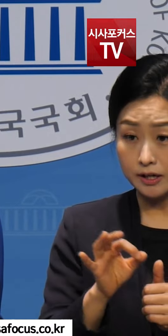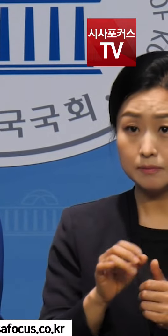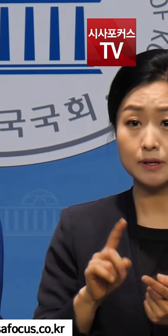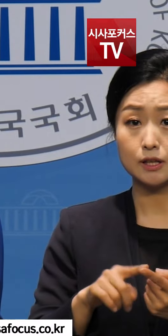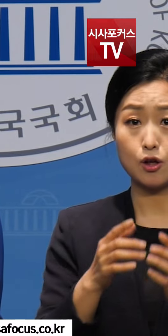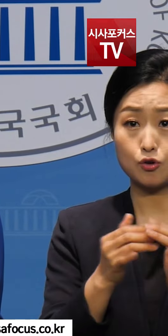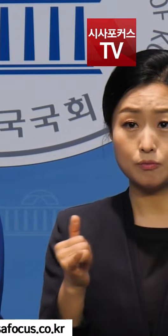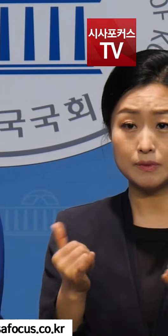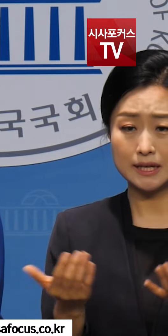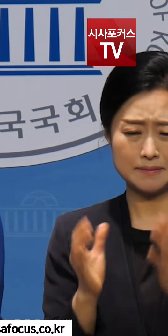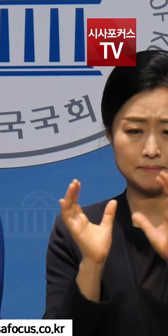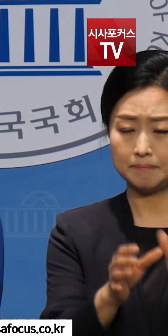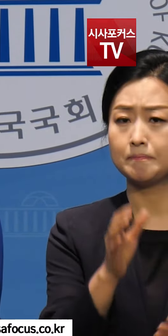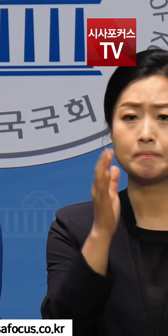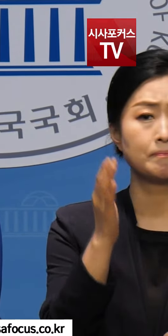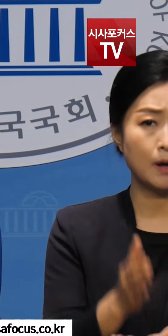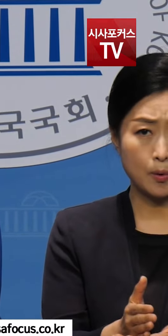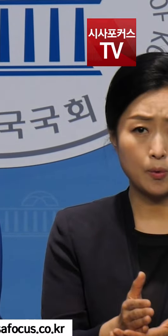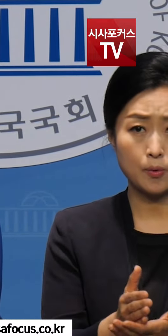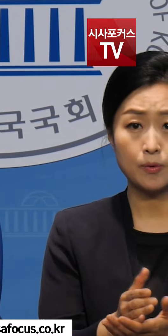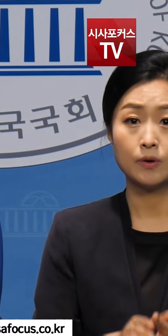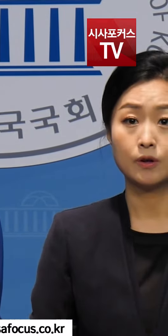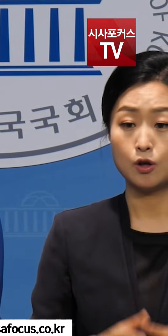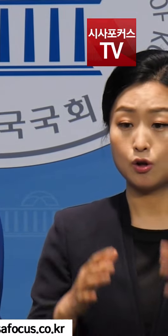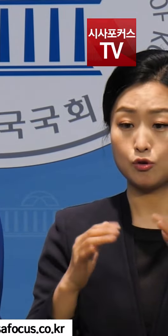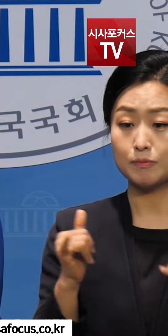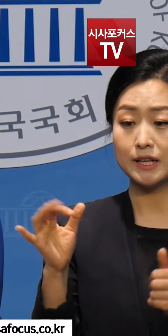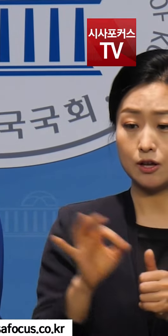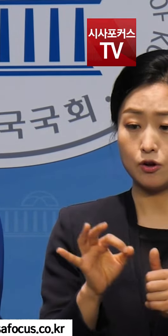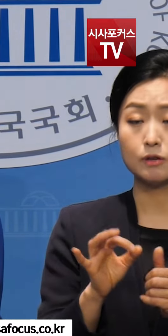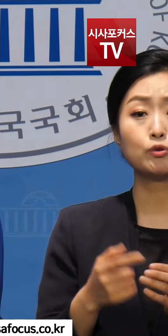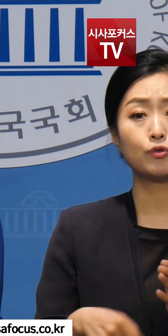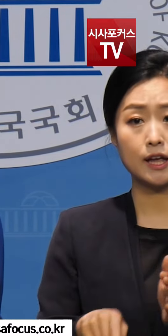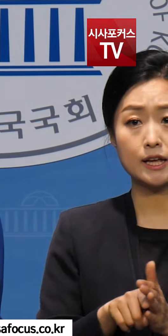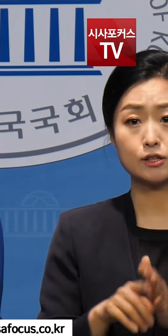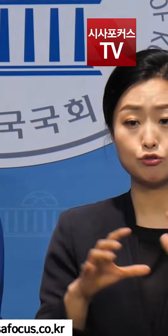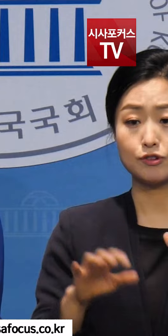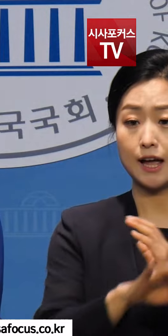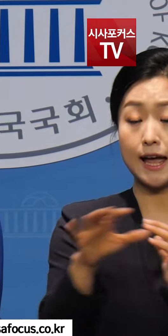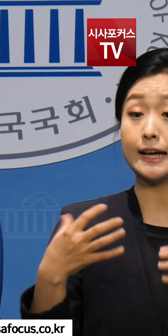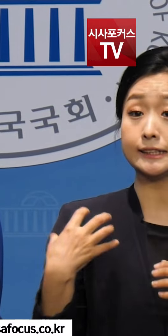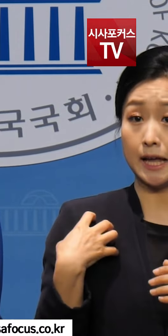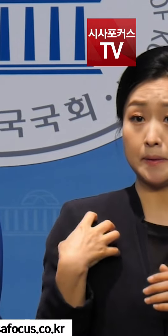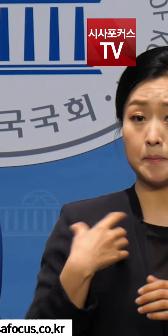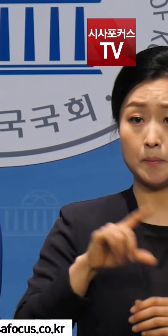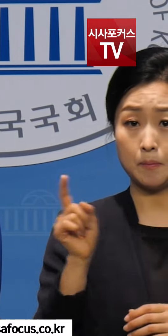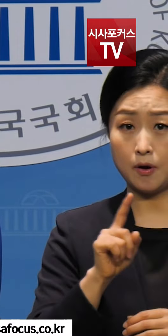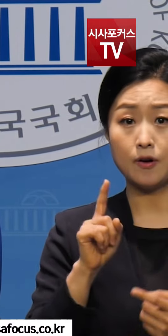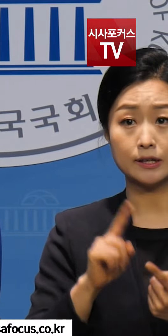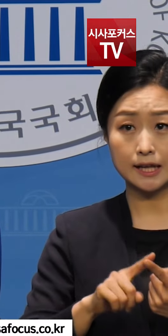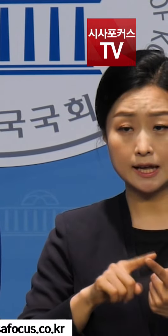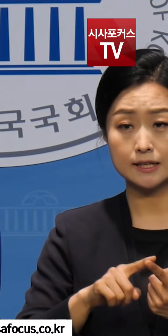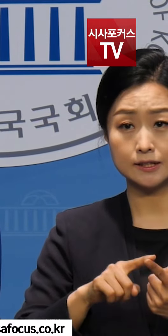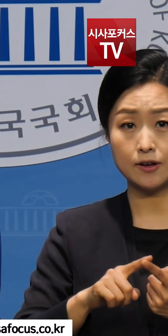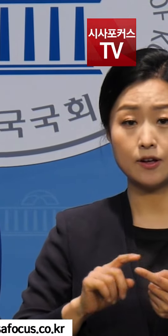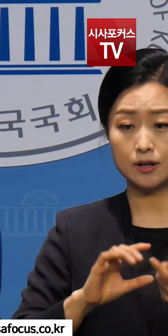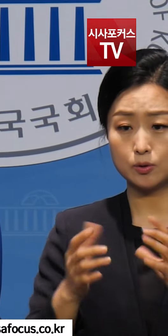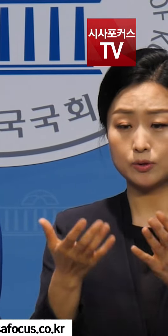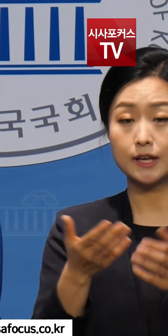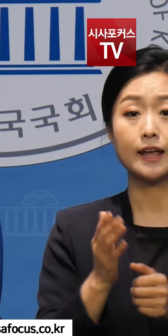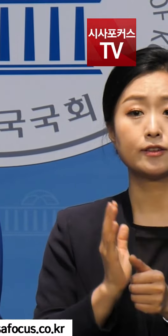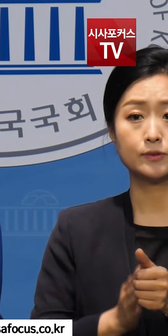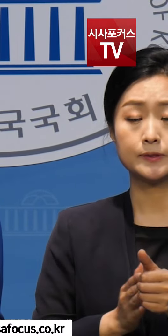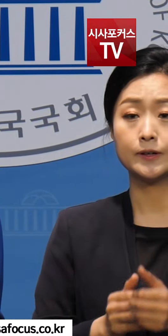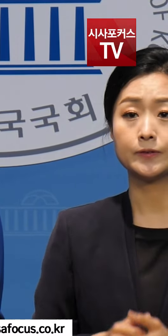국민에게 떠넘길 것이 아니라 튼튼한 국민연금을 위해 국가책임을 어떻게 강화할 것인지을